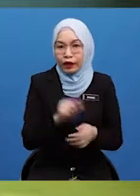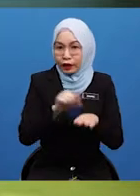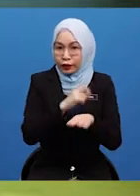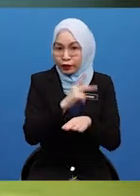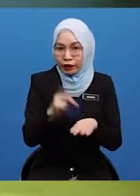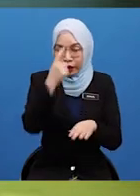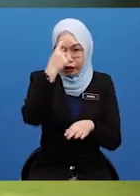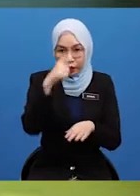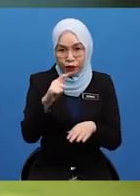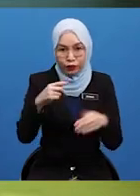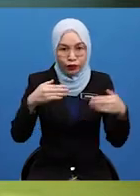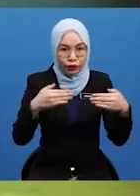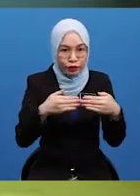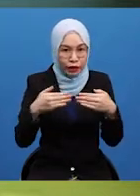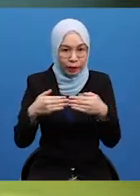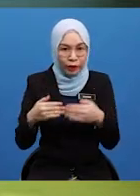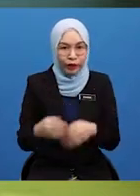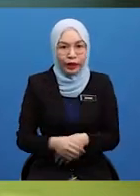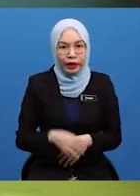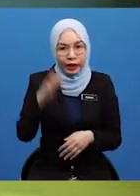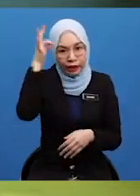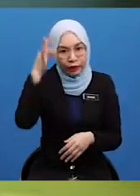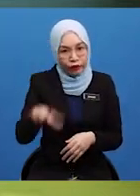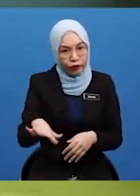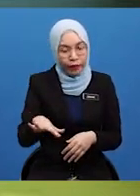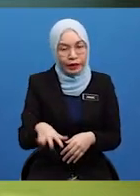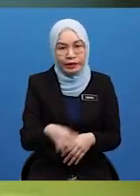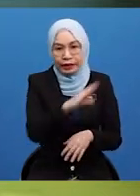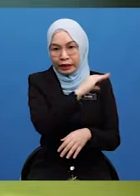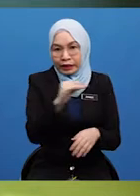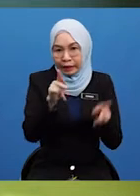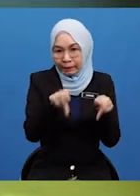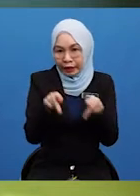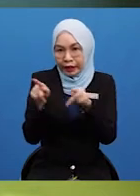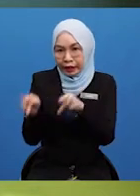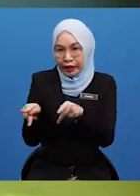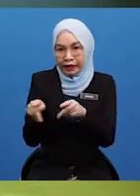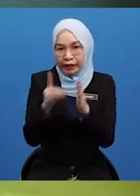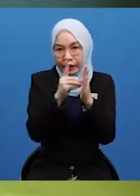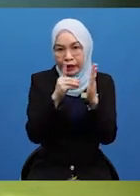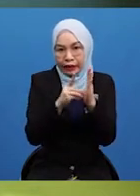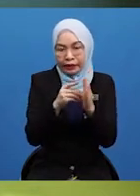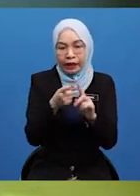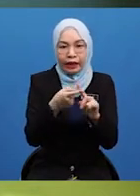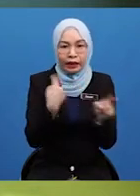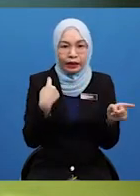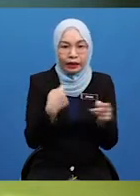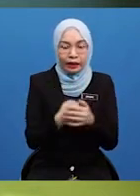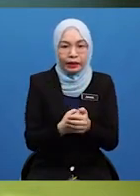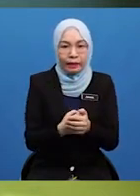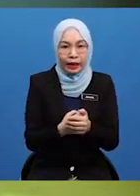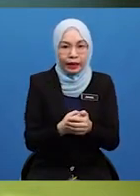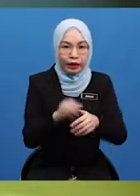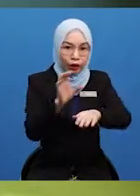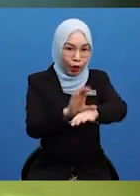menyalurkan informasi dan memindahkan harus data dalam dunia jaringan komputer